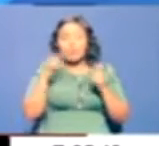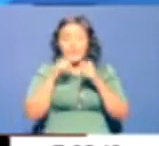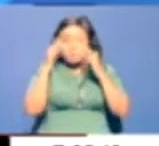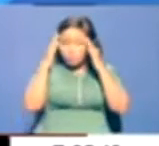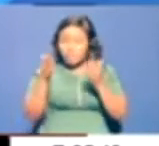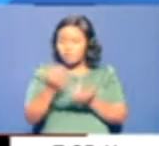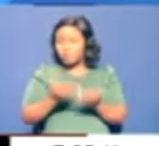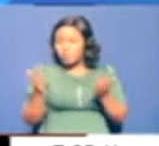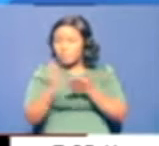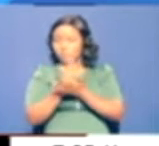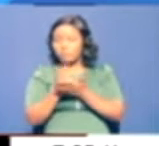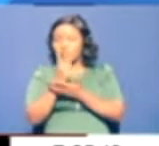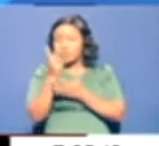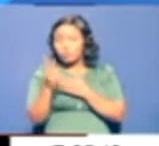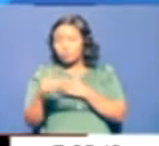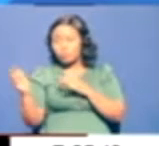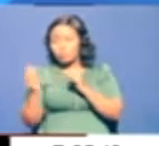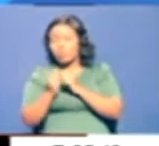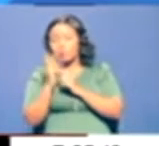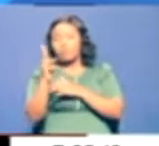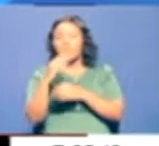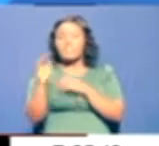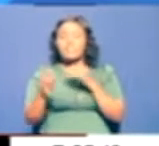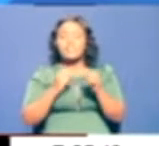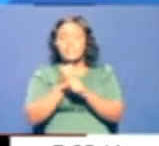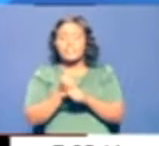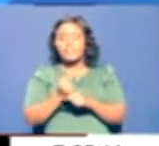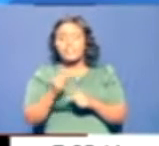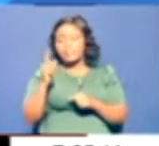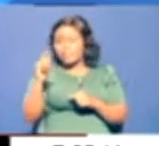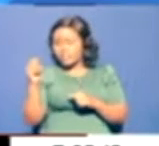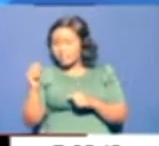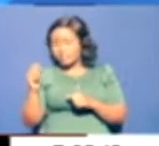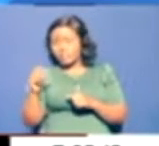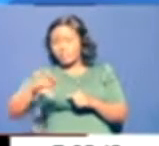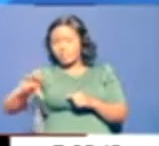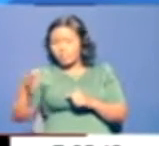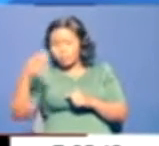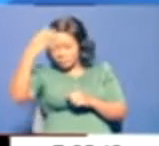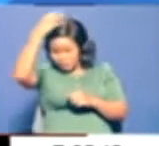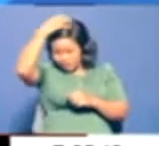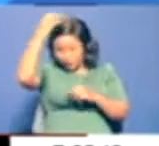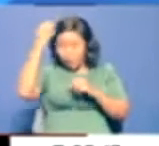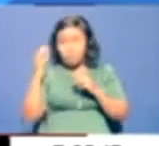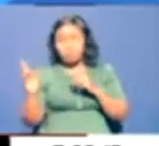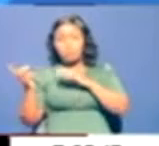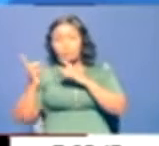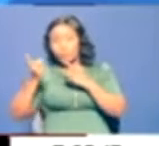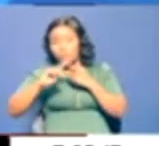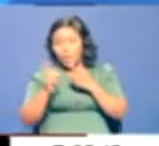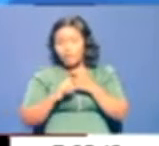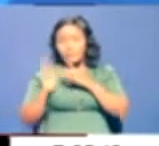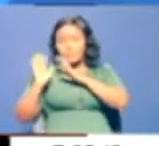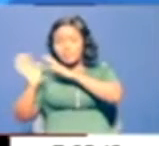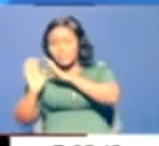na miaka 14 katika kaunti za Taita Taveta, Lamu, Kwale, Kilifi Tana River, Homa Bay,